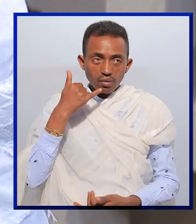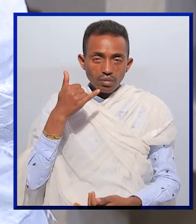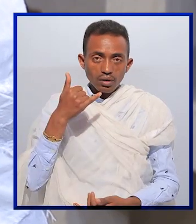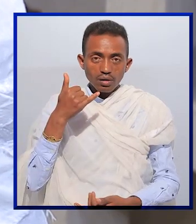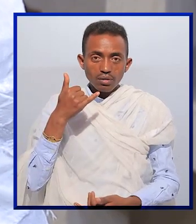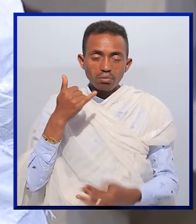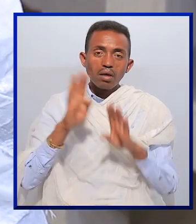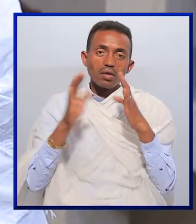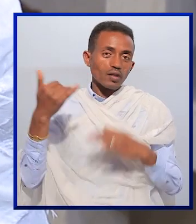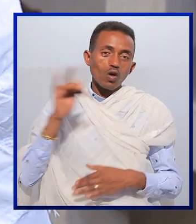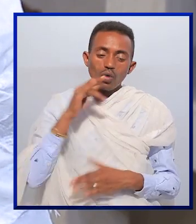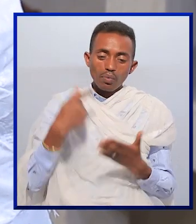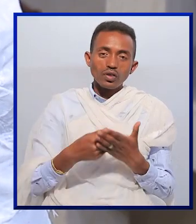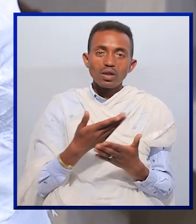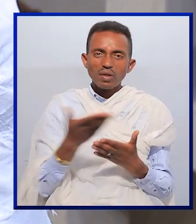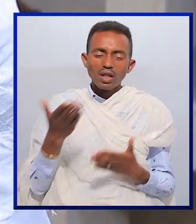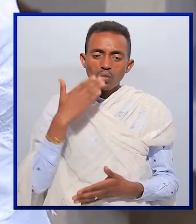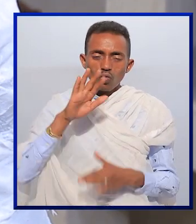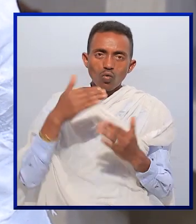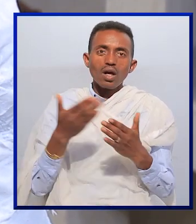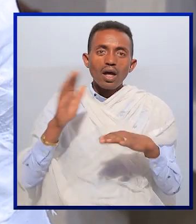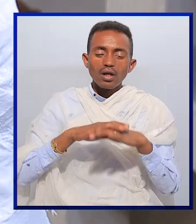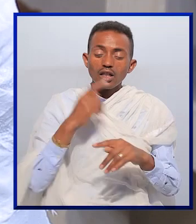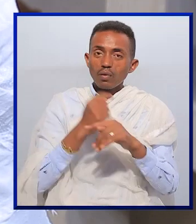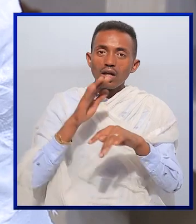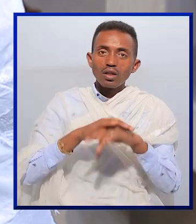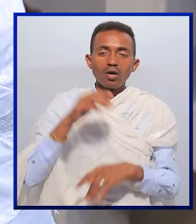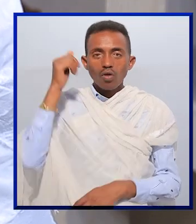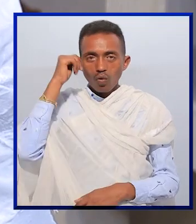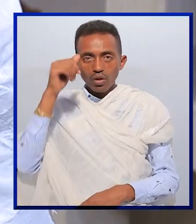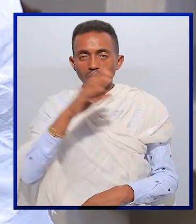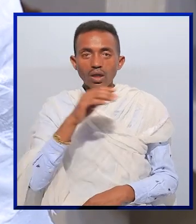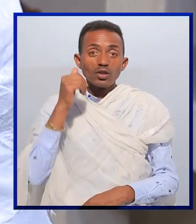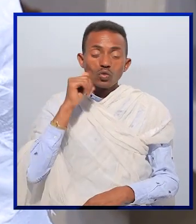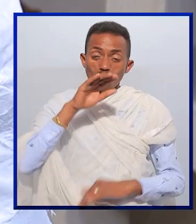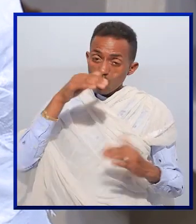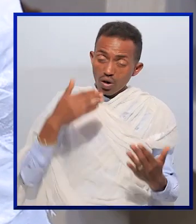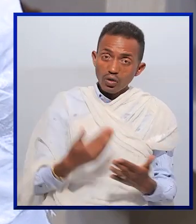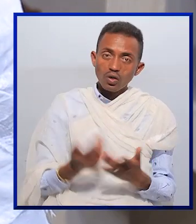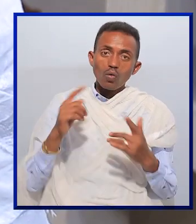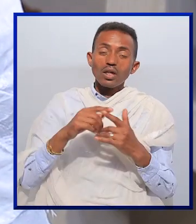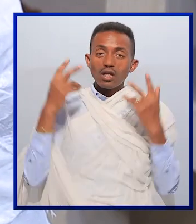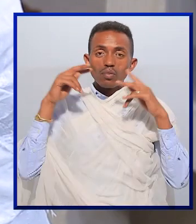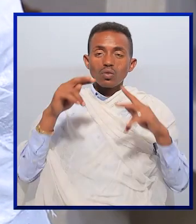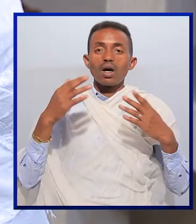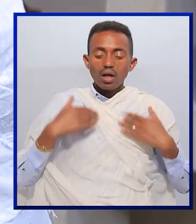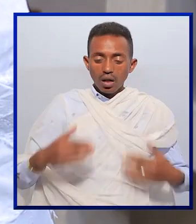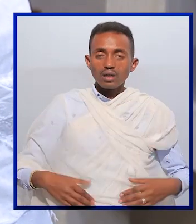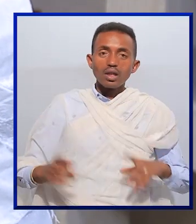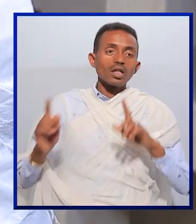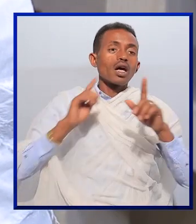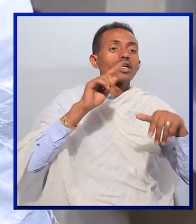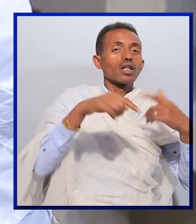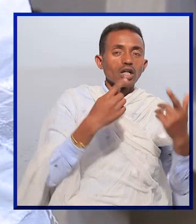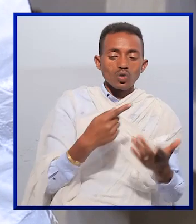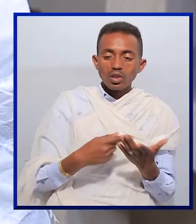አካላት ይሄዳችሁ ከዚህ እኩይ ተግባር ተላቀቁ ዘንድ የለቱ መልእክታችን ነው። ስለተከታተላችሁን እጅግ በጣም አድርገና መሰግናለን።